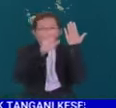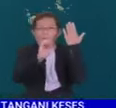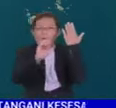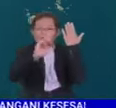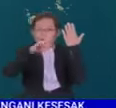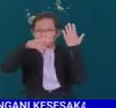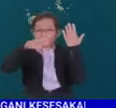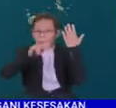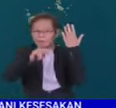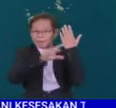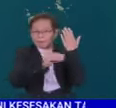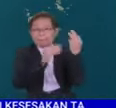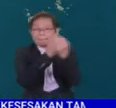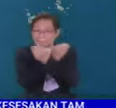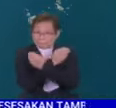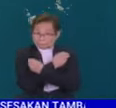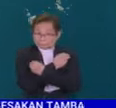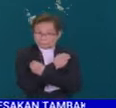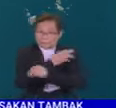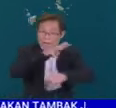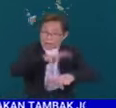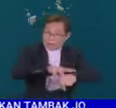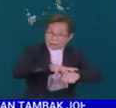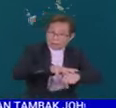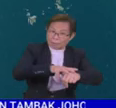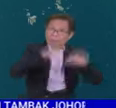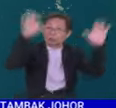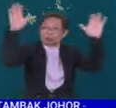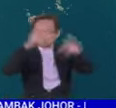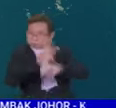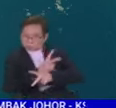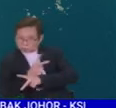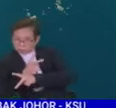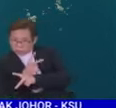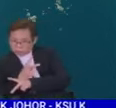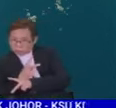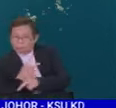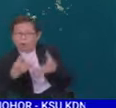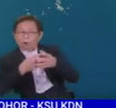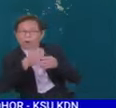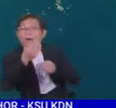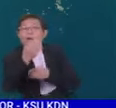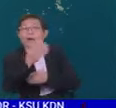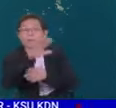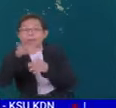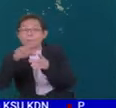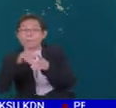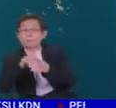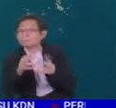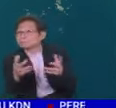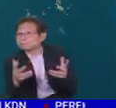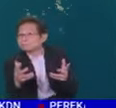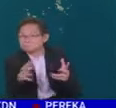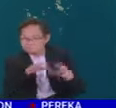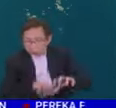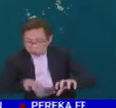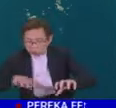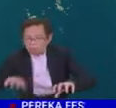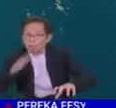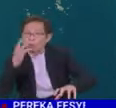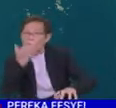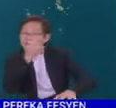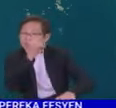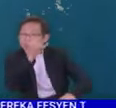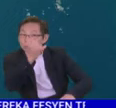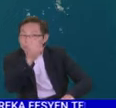dan juga Mersing. Manakala amaran cuaca peringkat waspada juga dikeluarkan melibatkan kawasan-kawasan yang berwarna